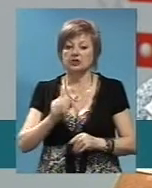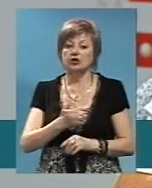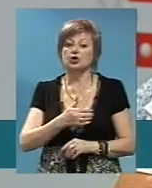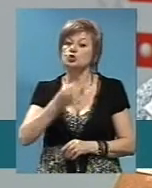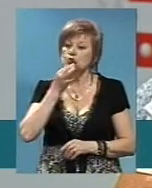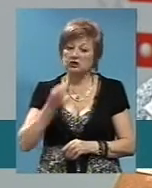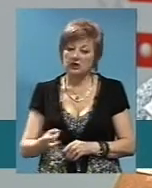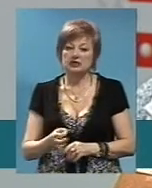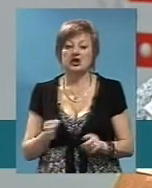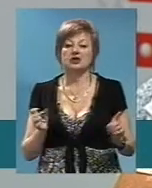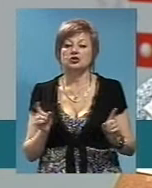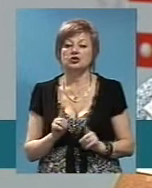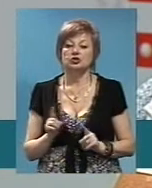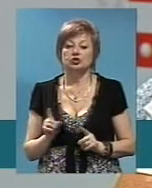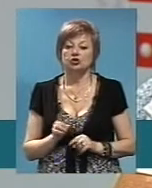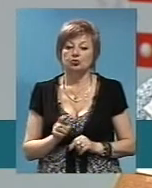сказати, що